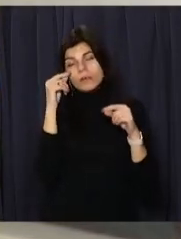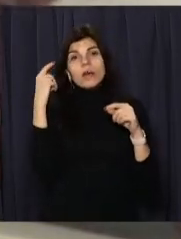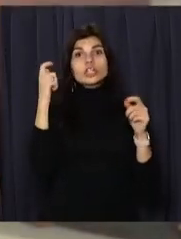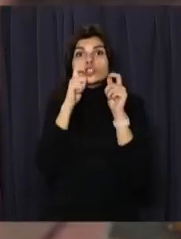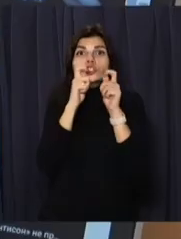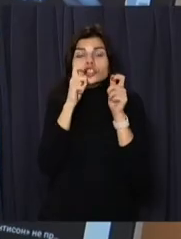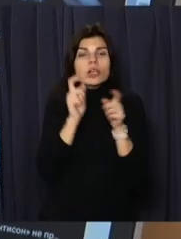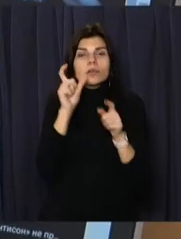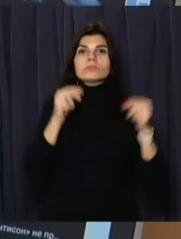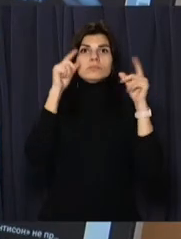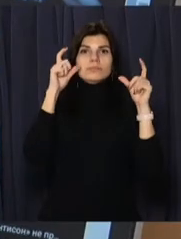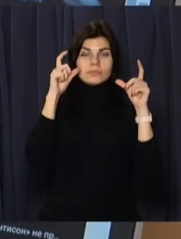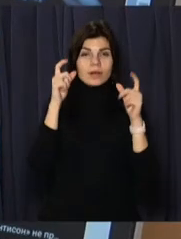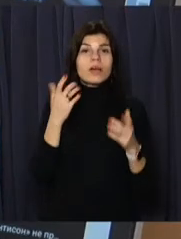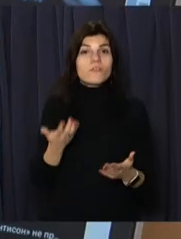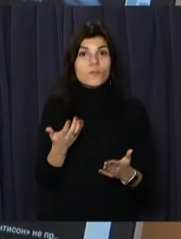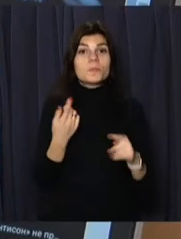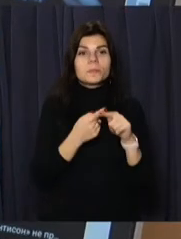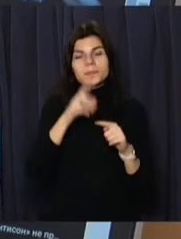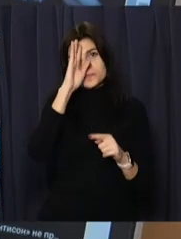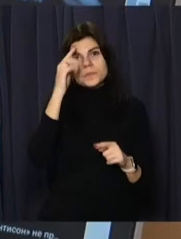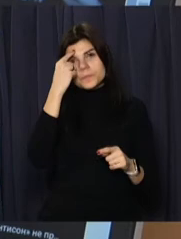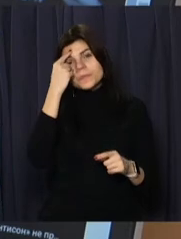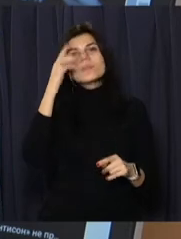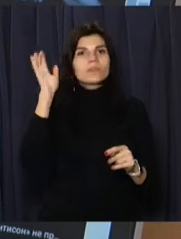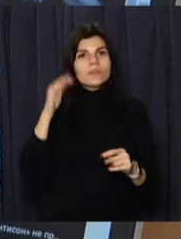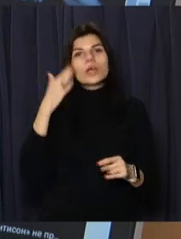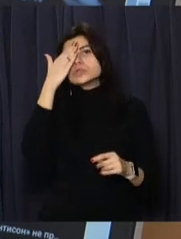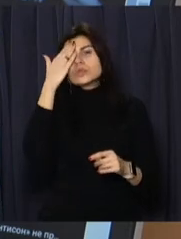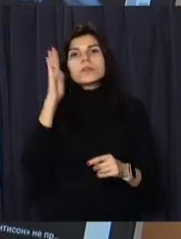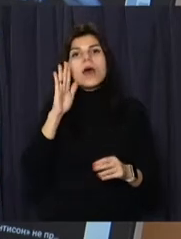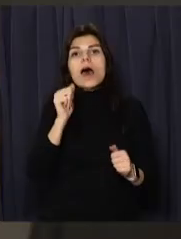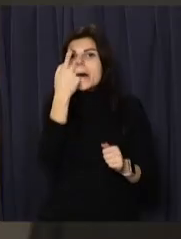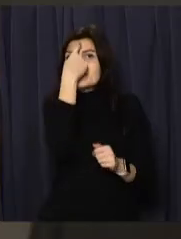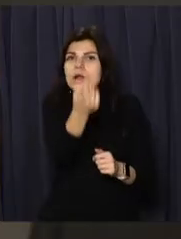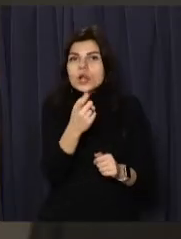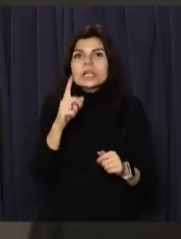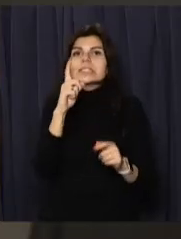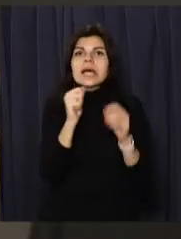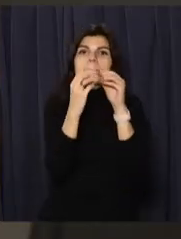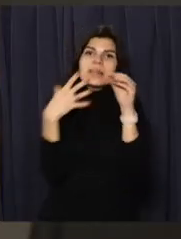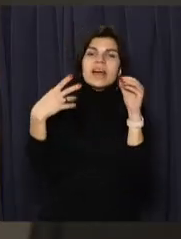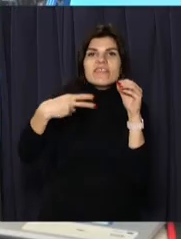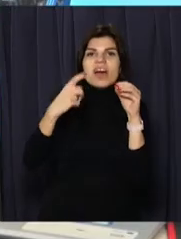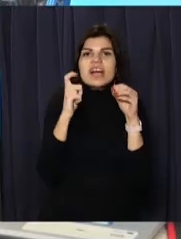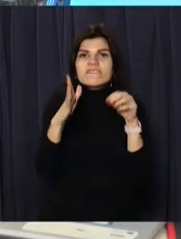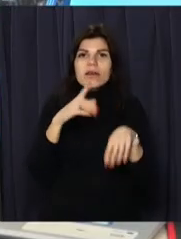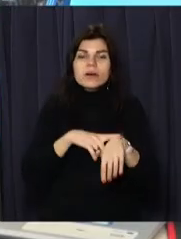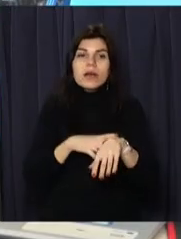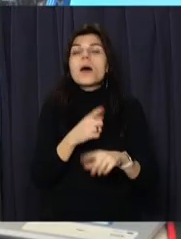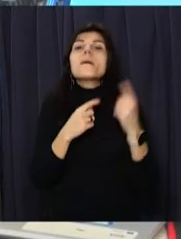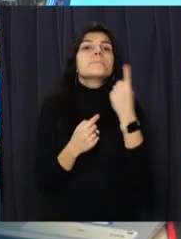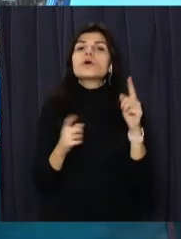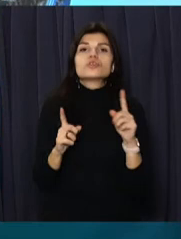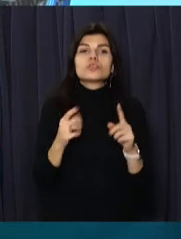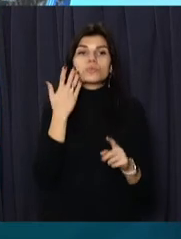юний розробник. Та у своєму концепті Давид вирішив не реагувати на сон, а попередити його за 15-20 хвилин. Перший фактор –